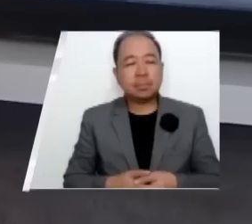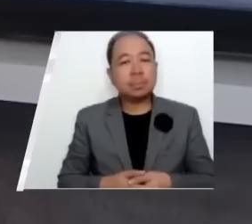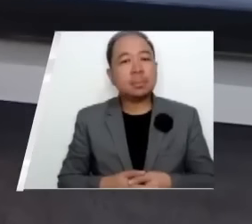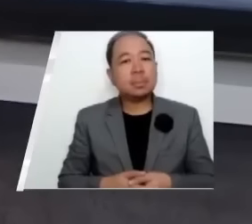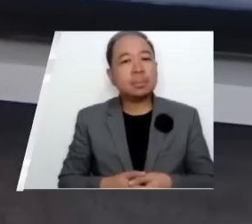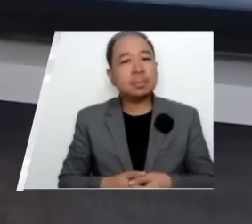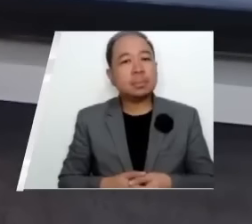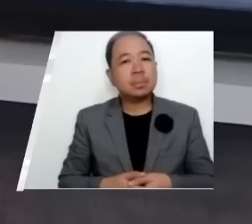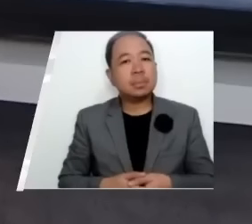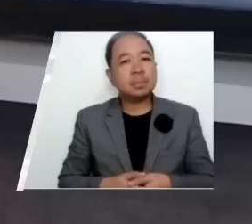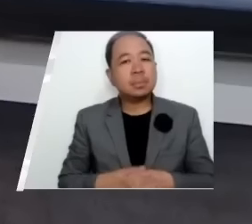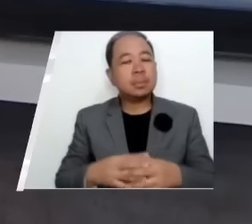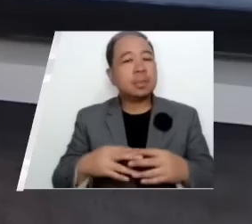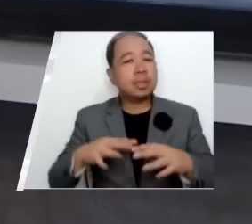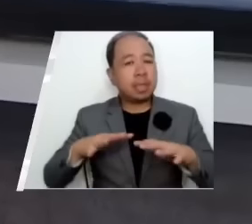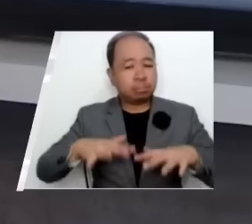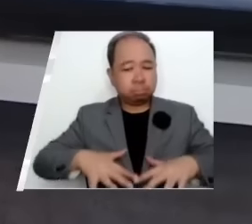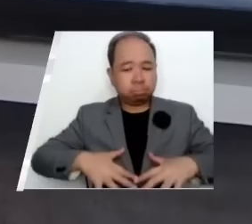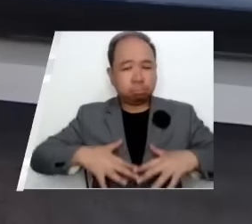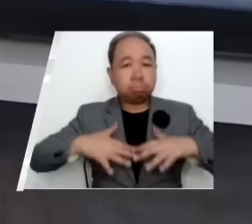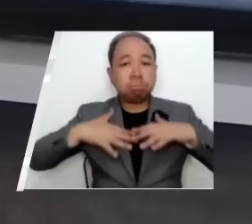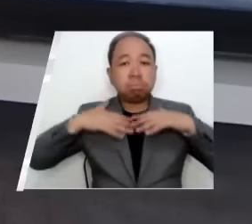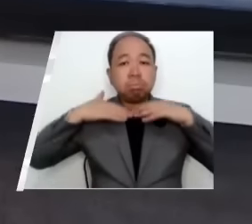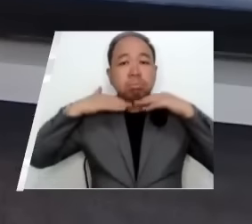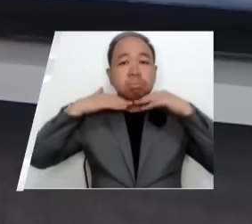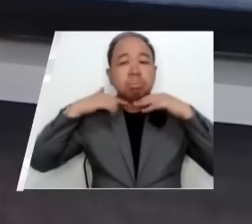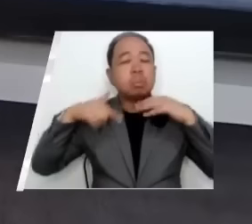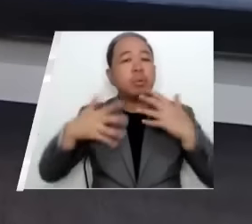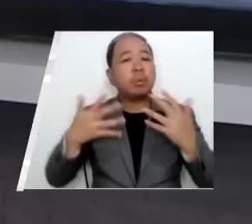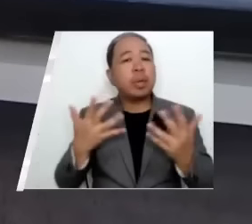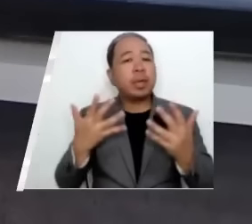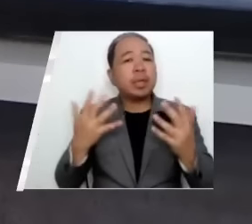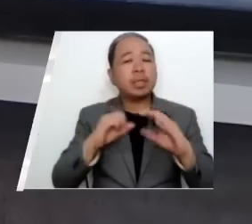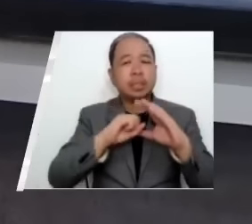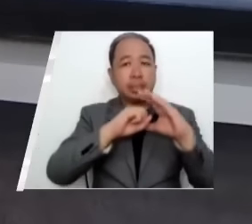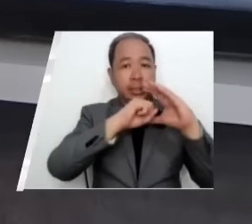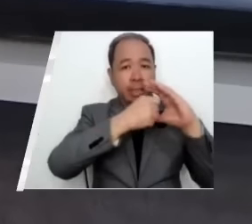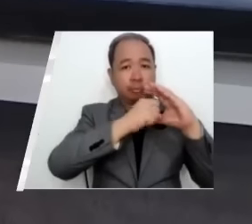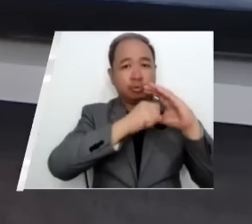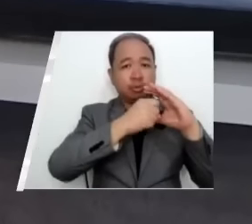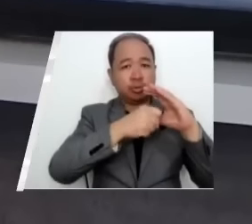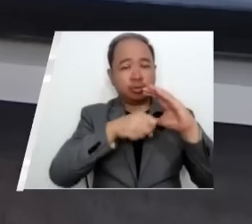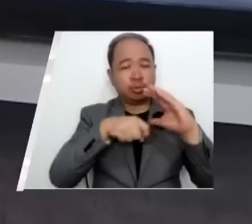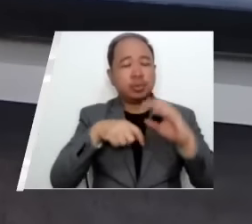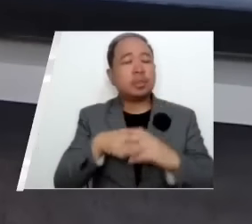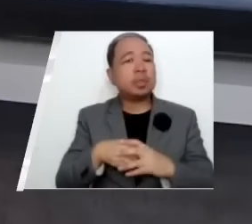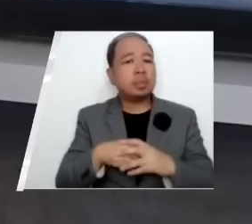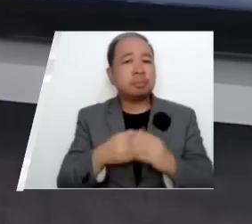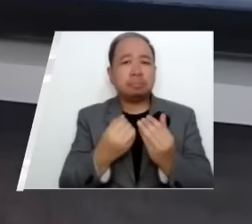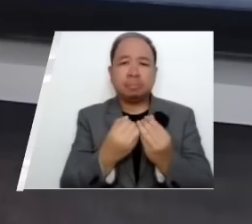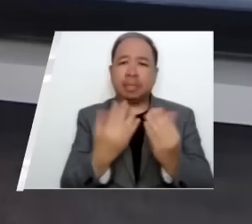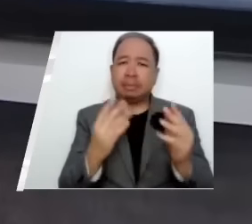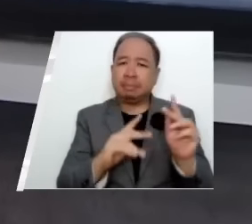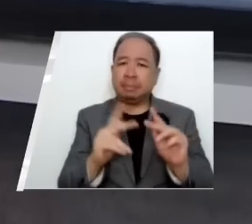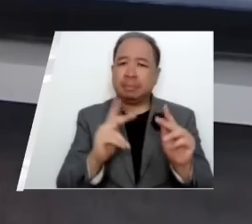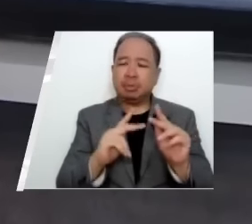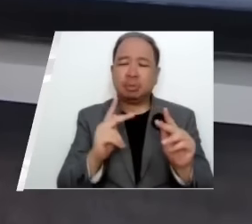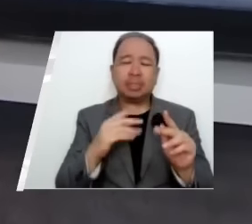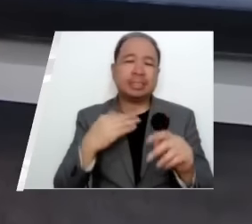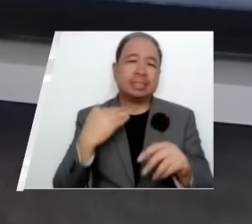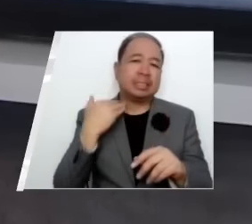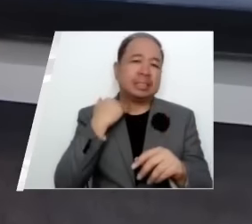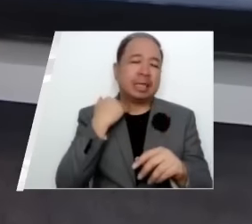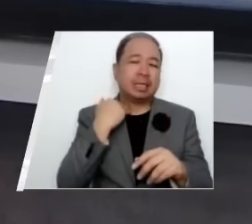Umaabot liig ang baha sa bayan ng Milaor sa Camarines Sur, kaya marami ang stranded sa daan. May naging emosyonal pa